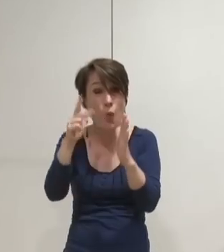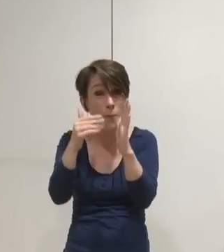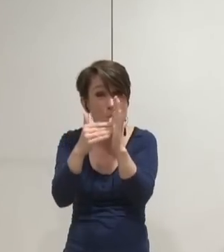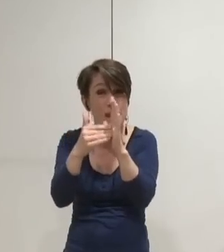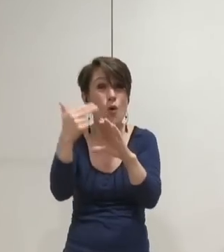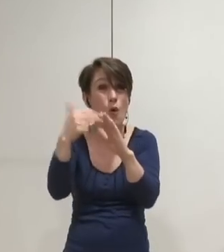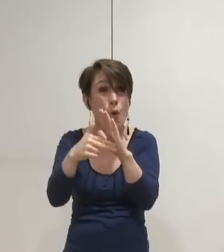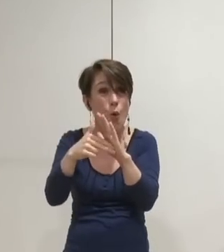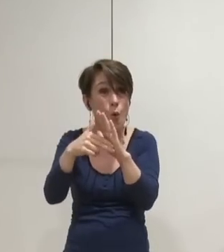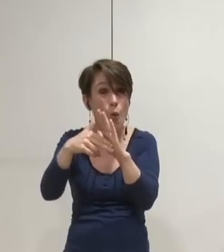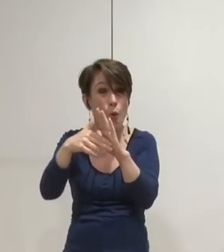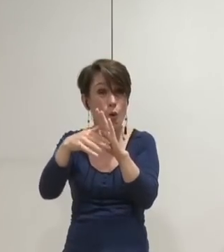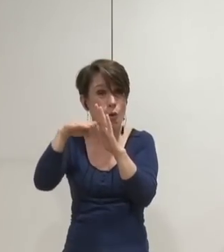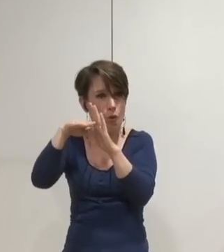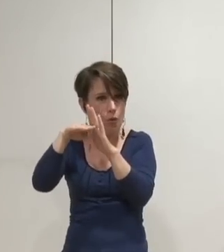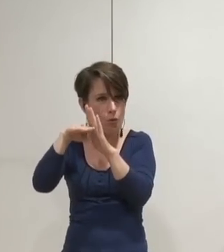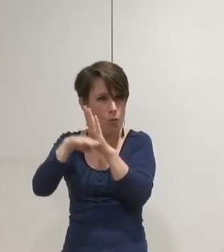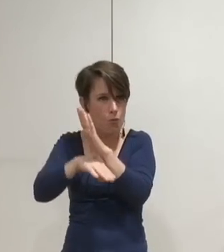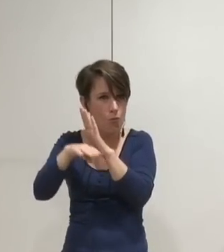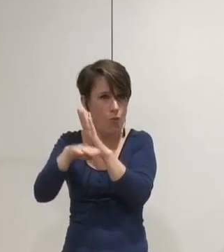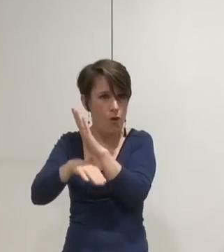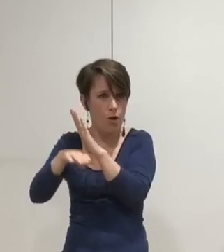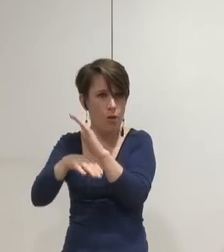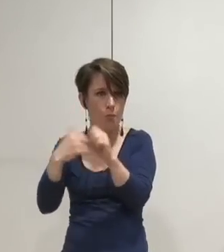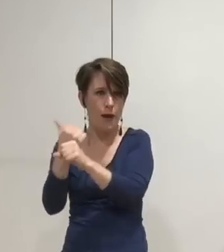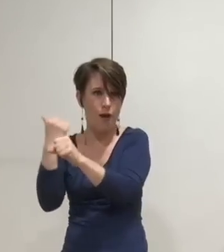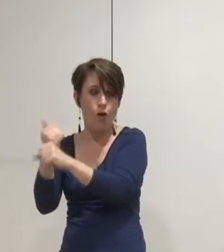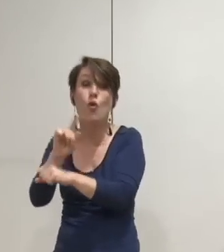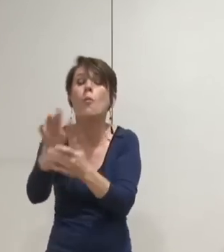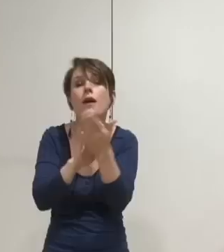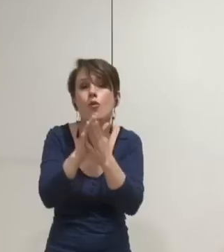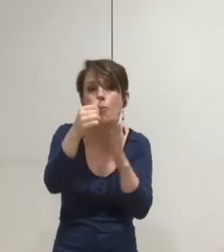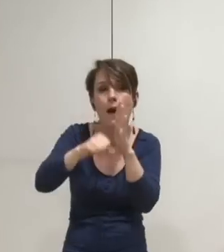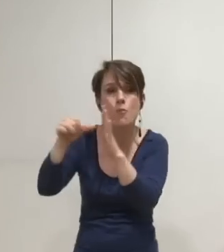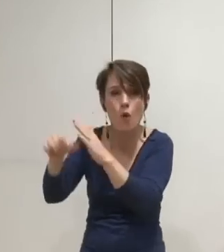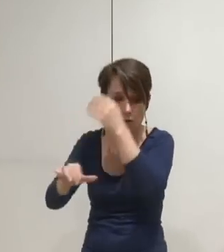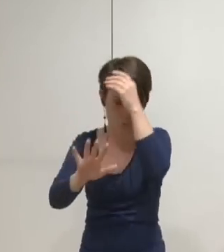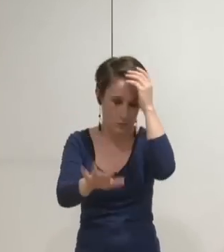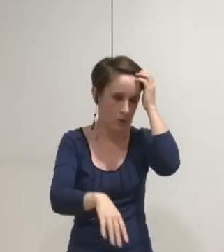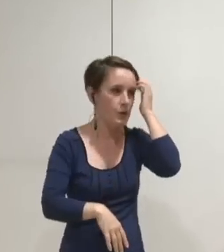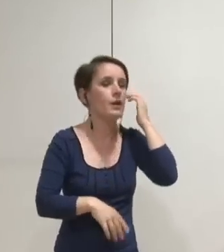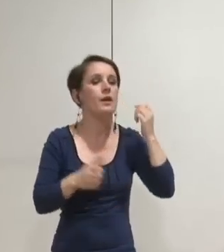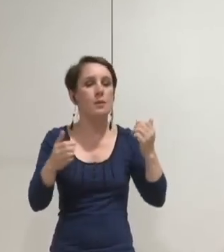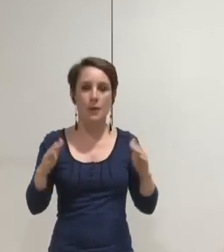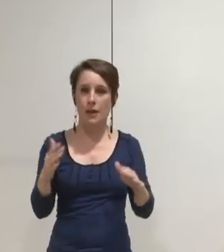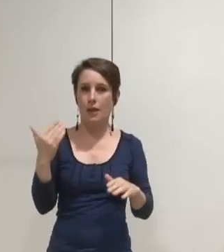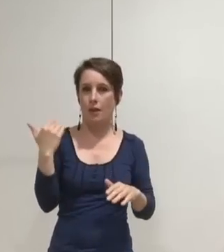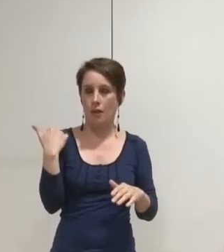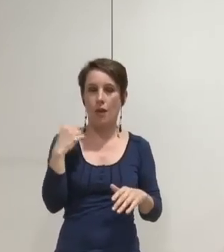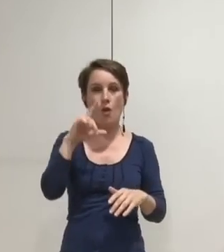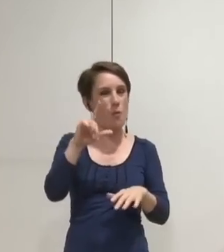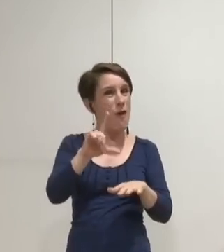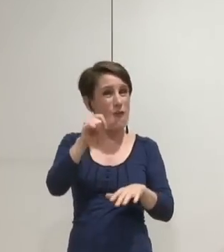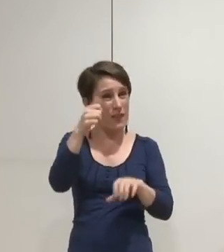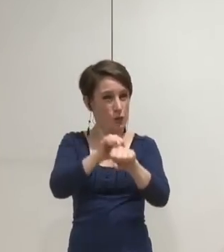pauvreté c'est c'est quand même quelque chose quand même d'assez important d'arriver déjà dans le 21e siècle depuis depuis déjà plus de 15